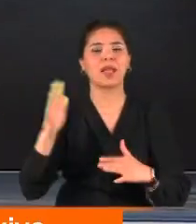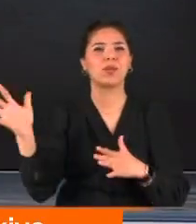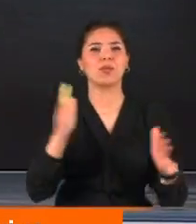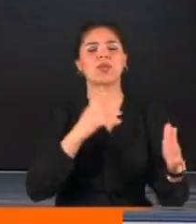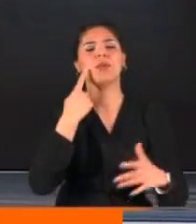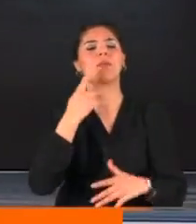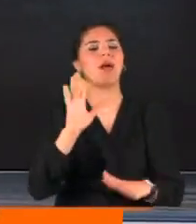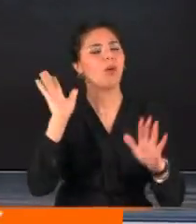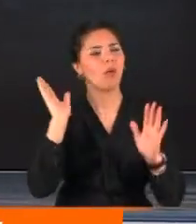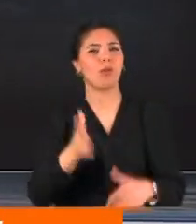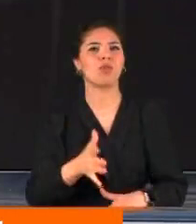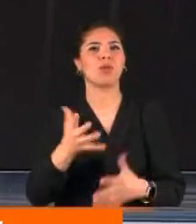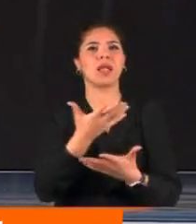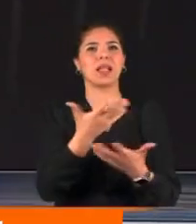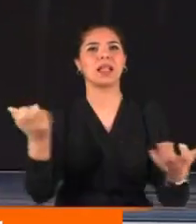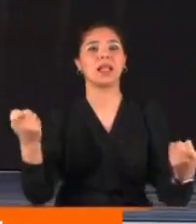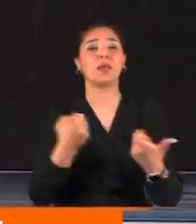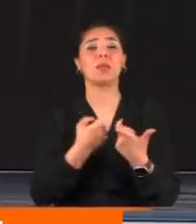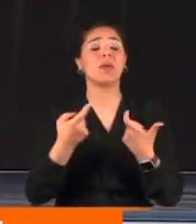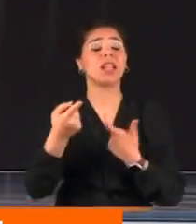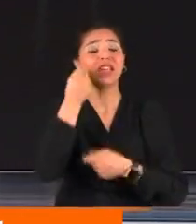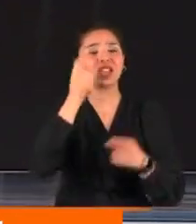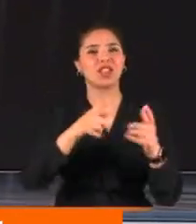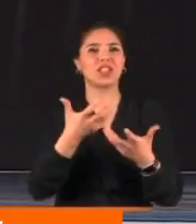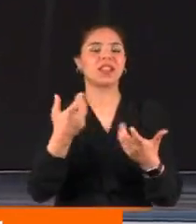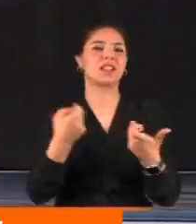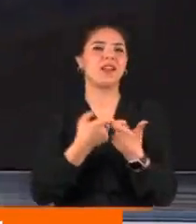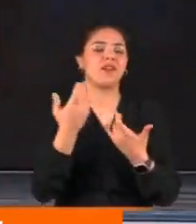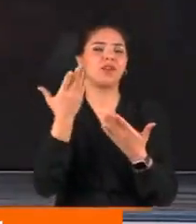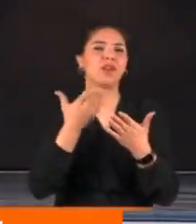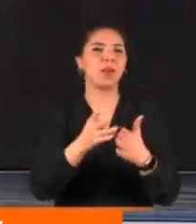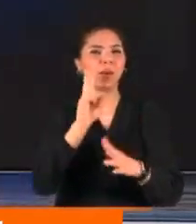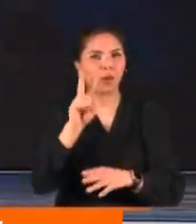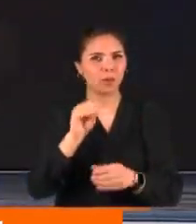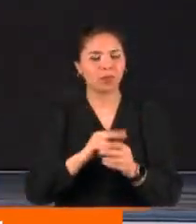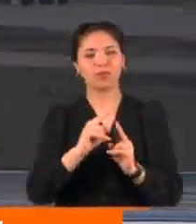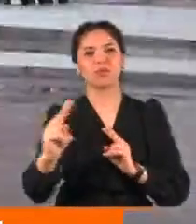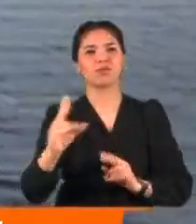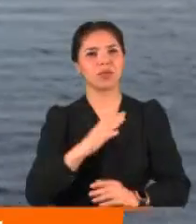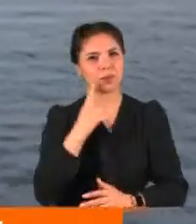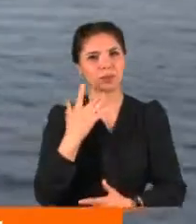esen rüzgarı aldırış etmedi kalabalık Savaş gemisini görebilmek için saatlerce kuyruk bekledi